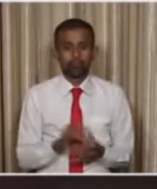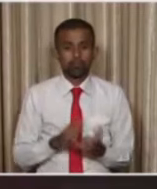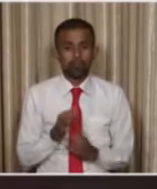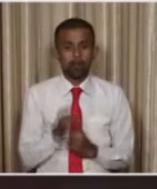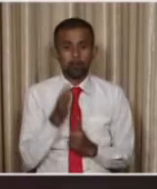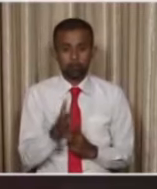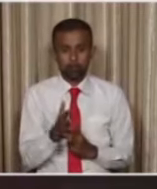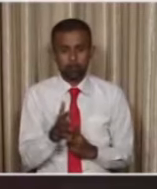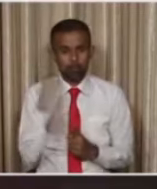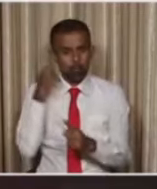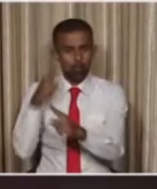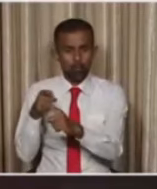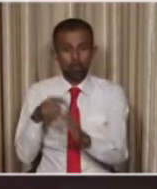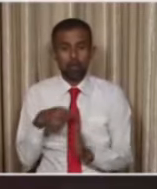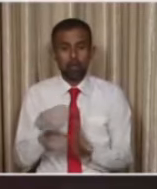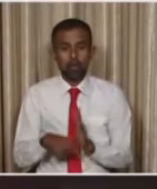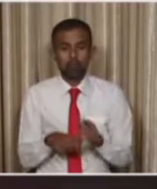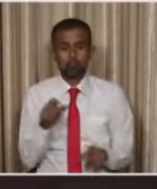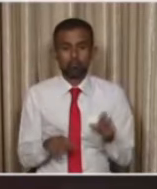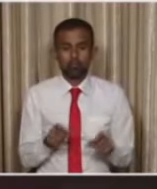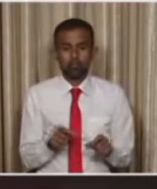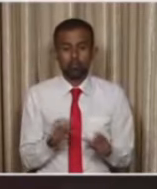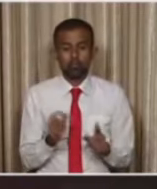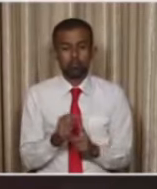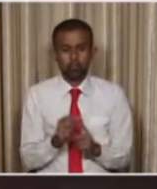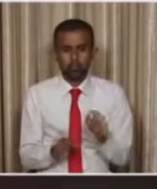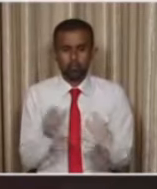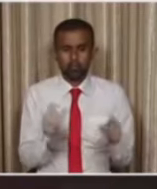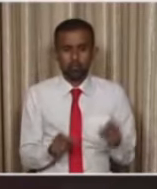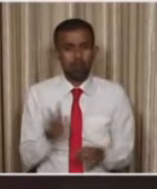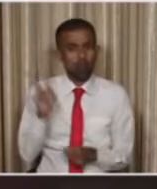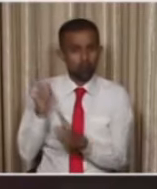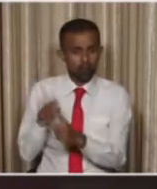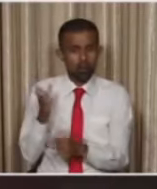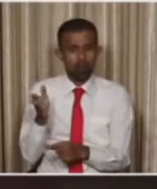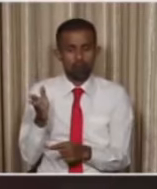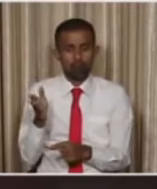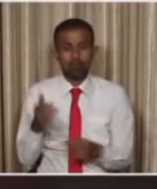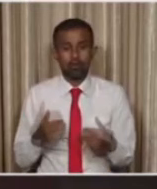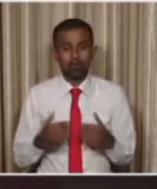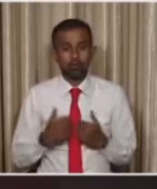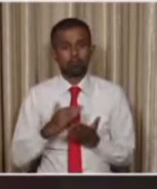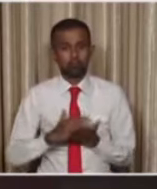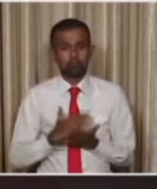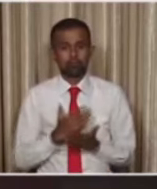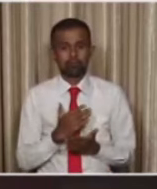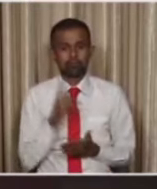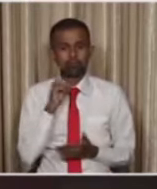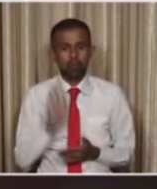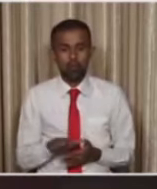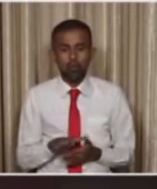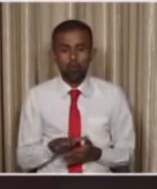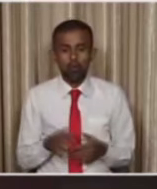ප්‍රේමදාස මැතිතුමා ගැන අද මේ රටේ මිනිස්සුන්ගේ පුංචි මිනිස්සුන්ගේ පොඩි මිනිස්සුන්ගේ දැඩි විශ්වාසයක් තියෙනවා අපි වෙනුවෙන් යමක් කරයි කියලා.